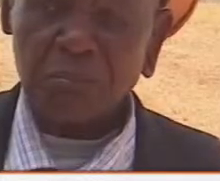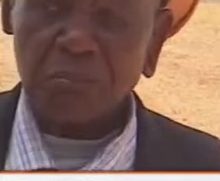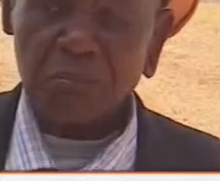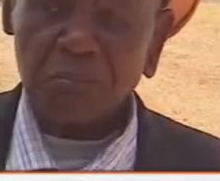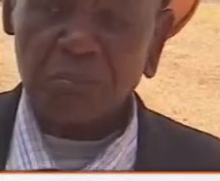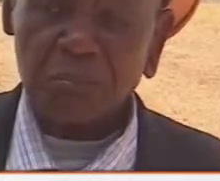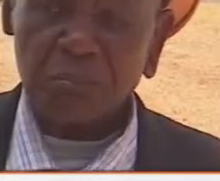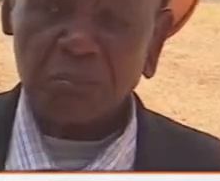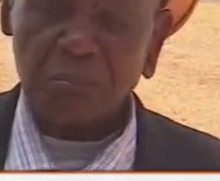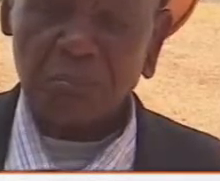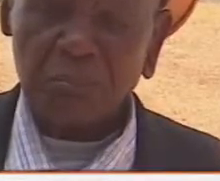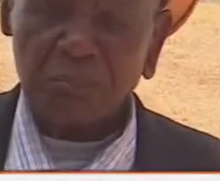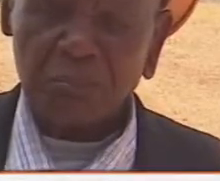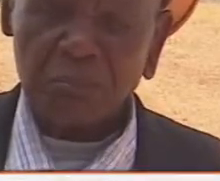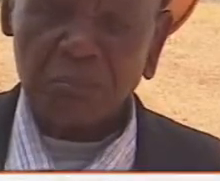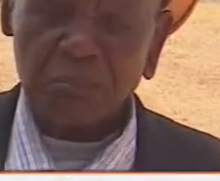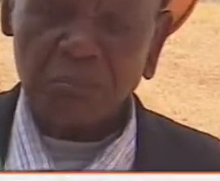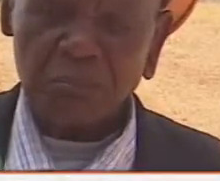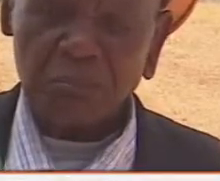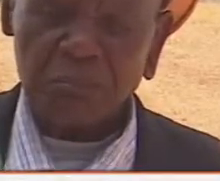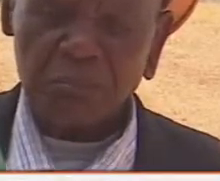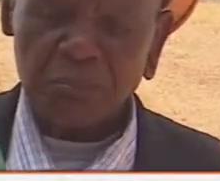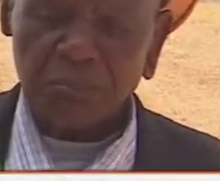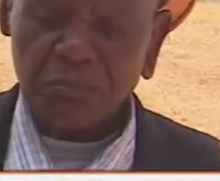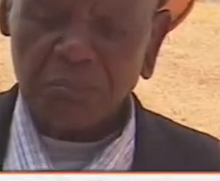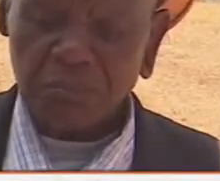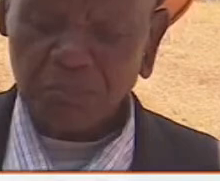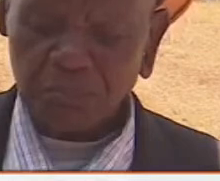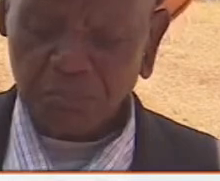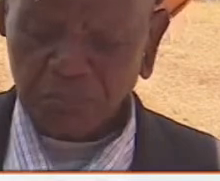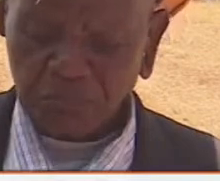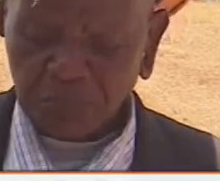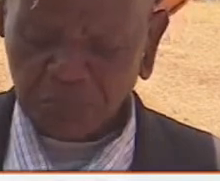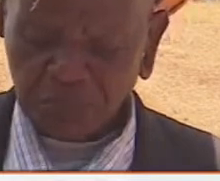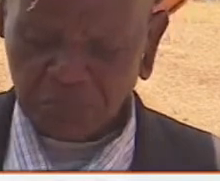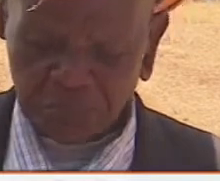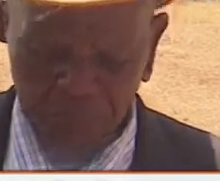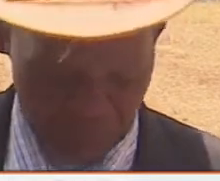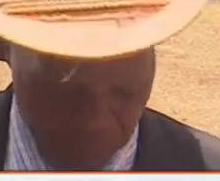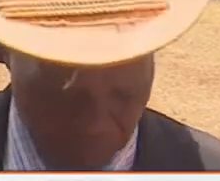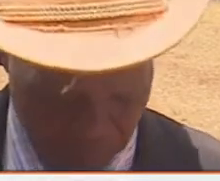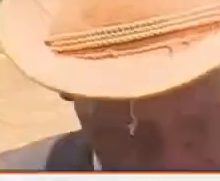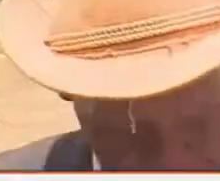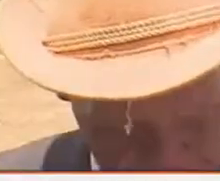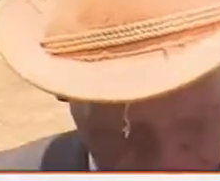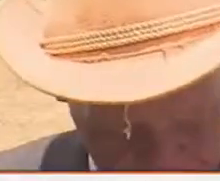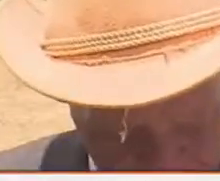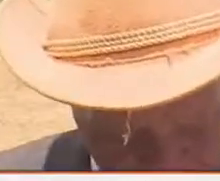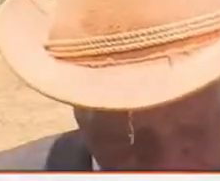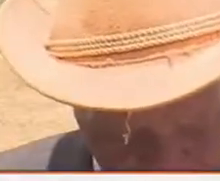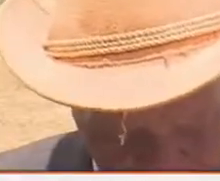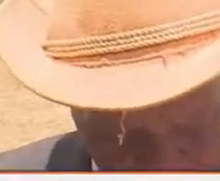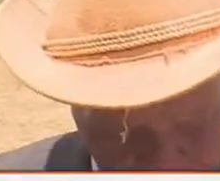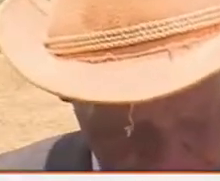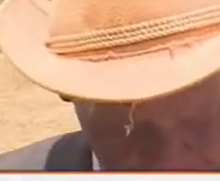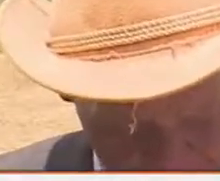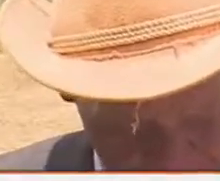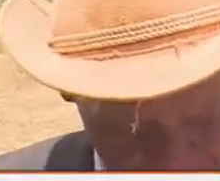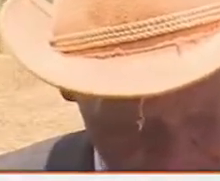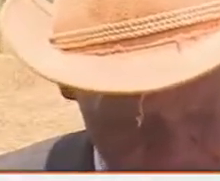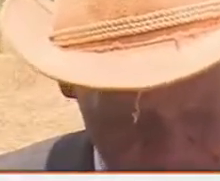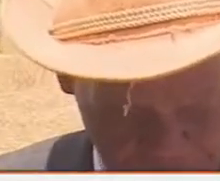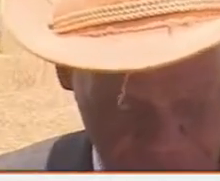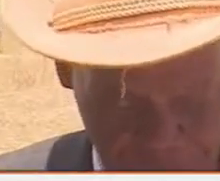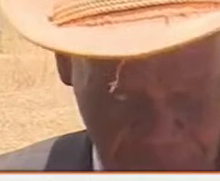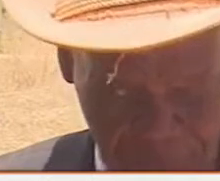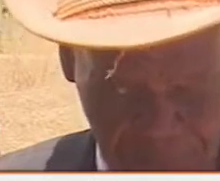Mtoto ni kama aliteswa kidogo, ni kama alipitia mambo kabla hata hajakufa. Watu kutoka 18 years, hata